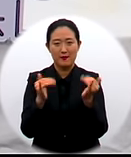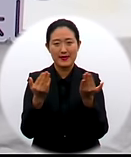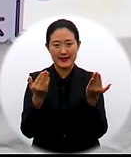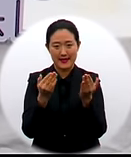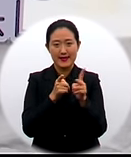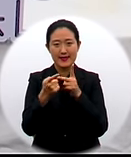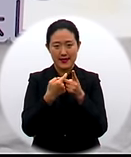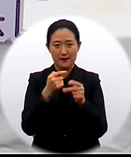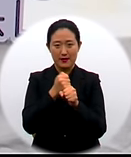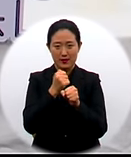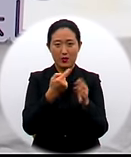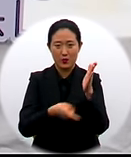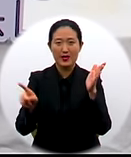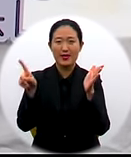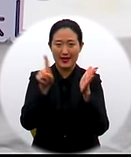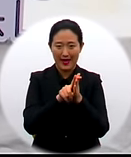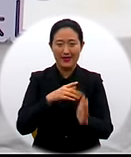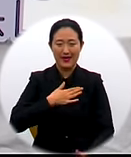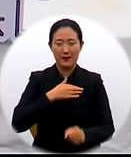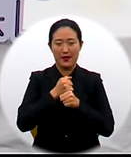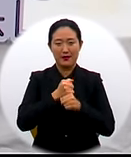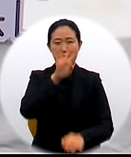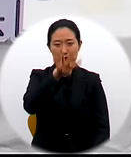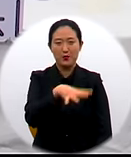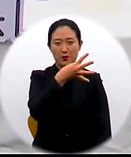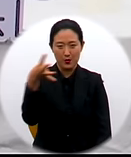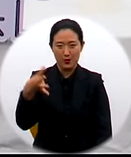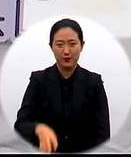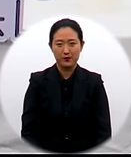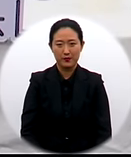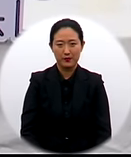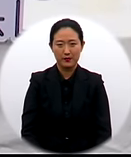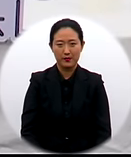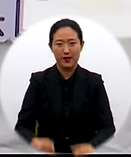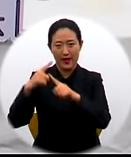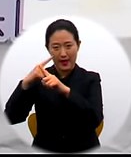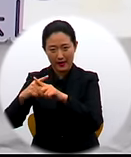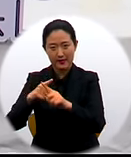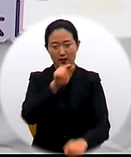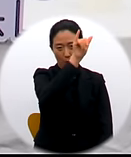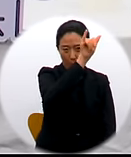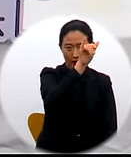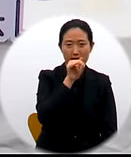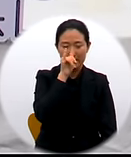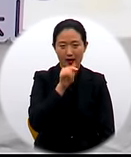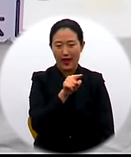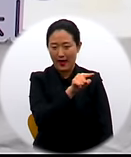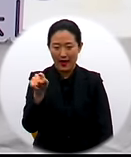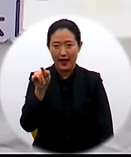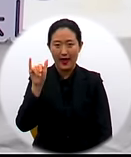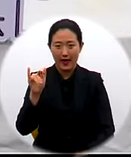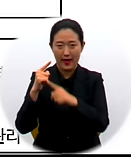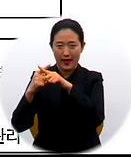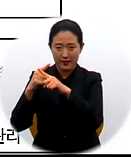있는 표는 아니에요. 보시면 X축과 Y축으로 구분이 되어 있는데요. X축은 어떻게 일하나에 대한 설명입니다.